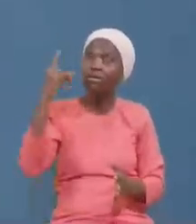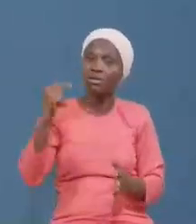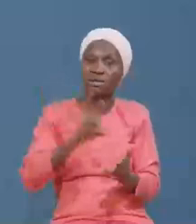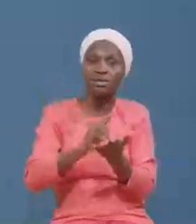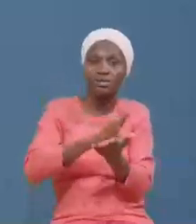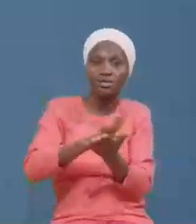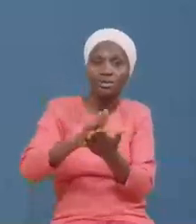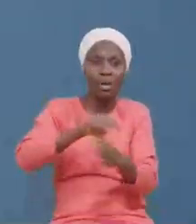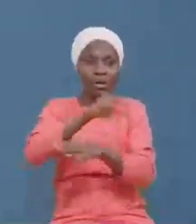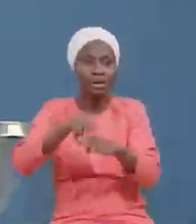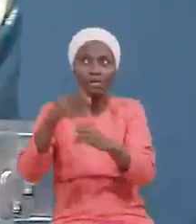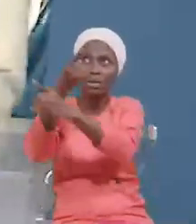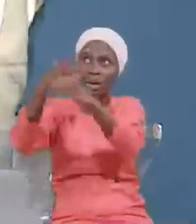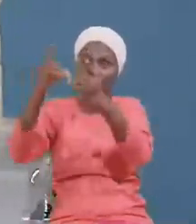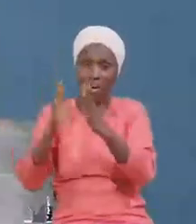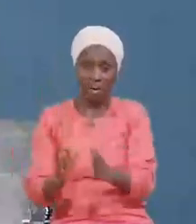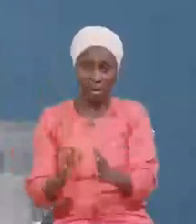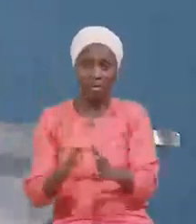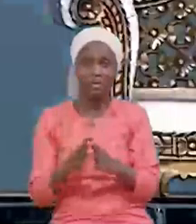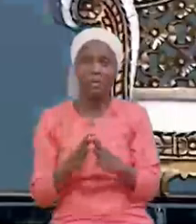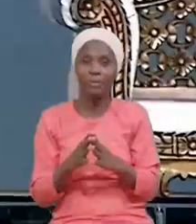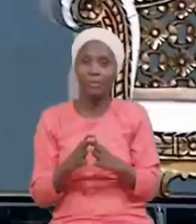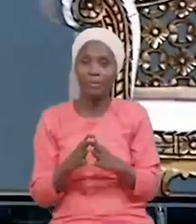Parce qu'il est le libérateur surnaturel,